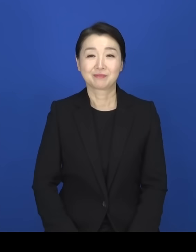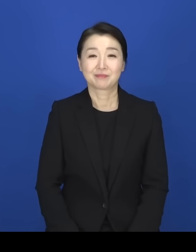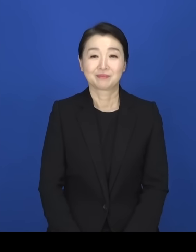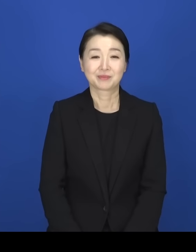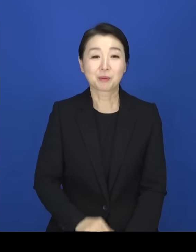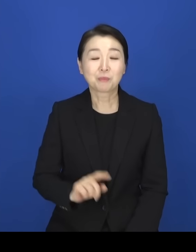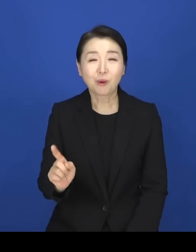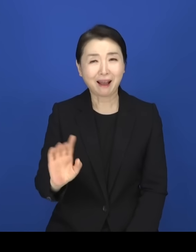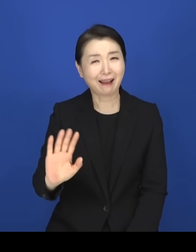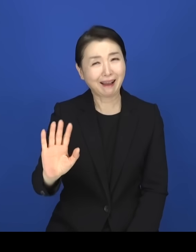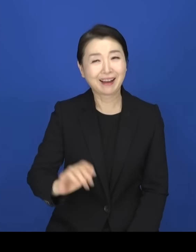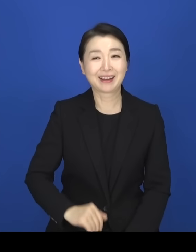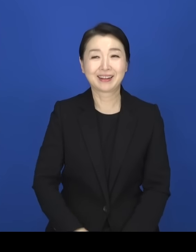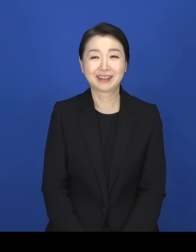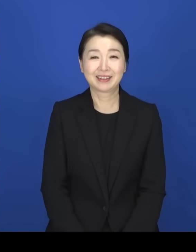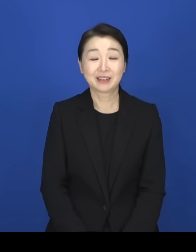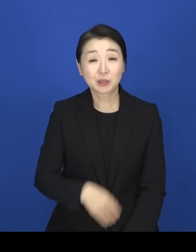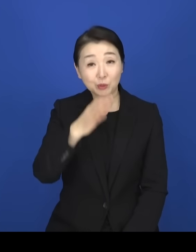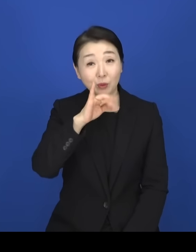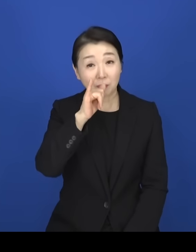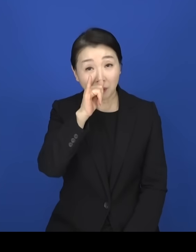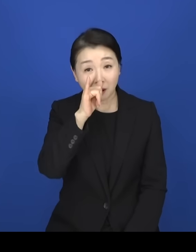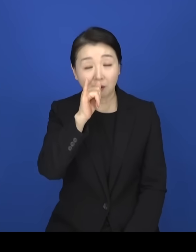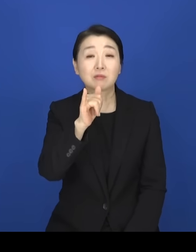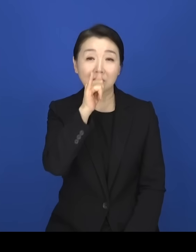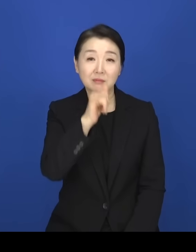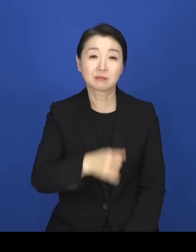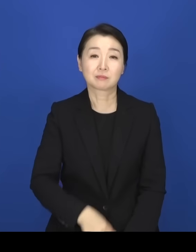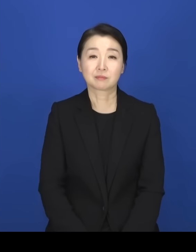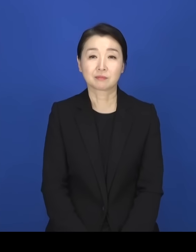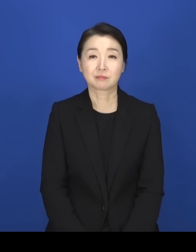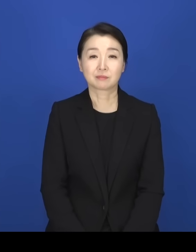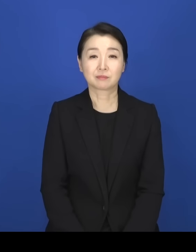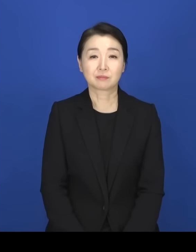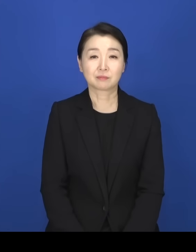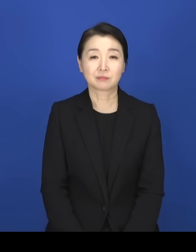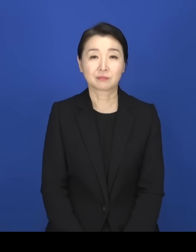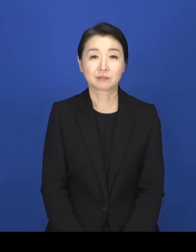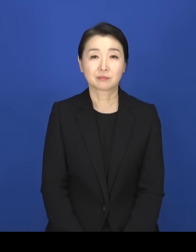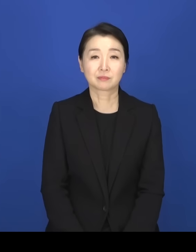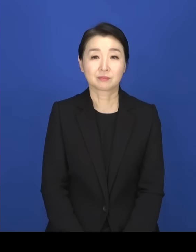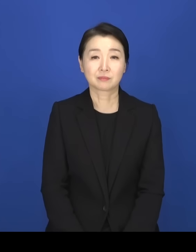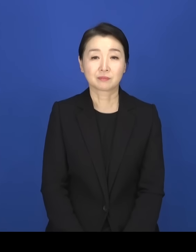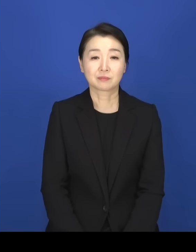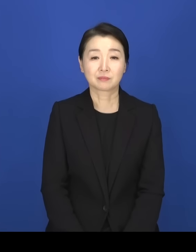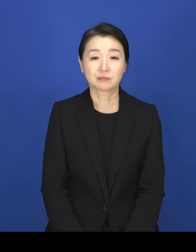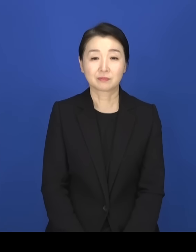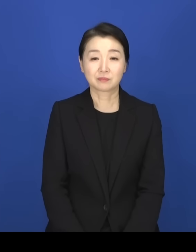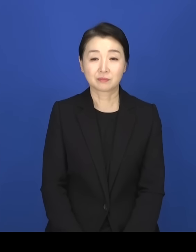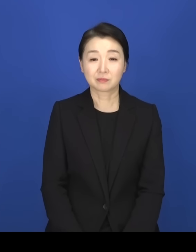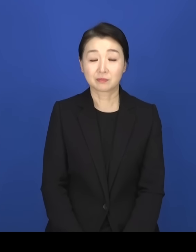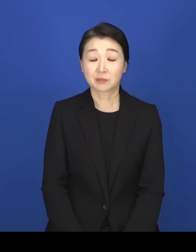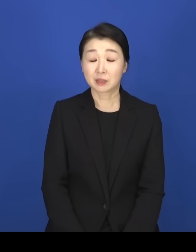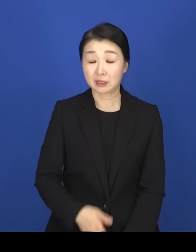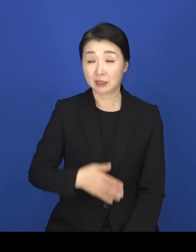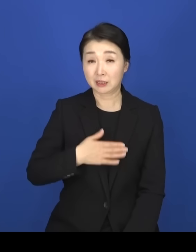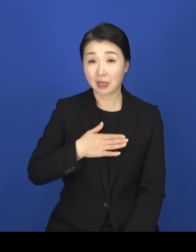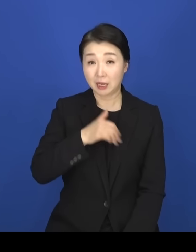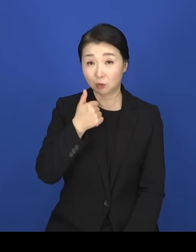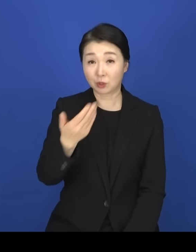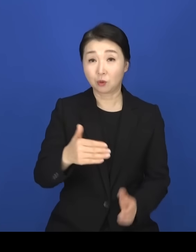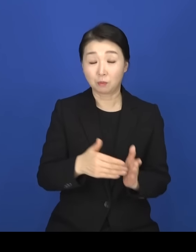뭐야? 아니야. 그럴 수 있어. 아니 효과가 있어요? 있죠. 있죠. 있죠. 있죠. 나라는 사람을 소개하는데